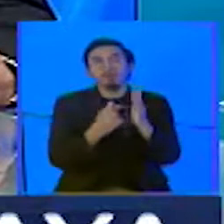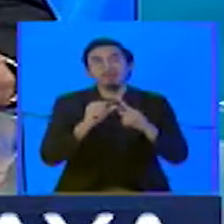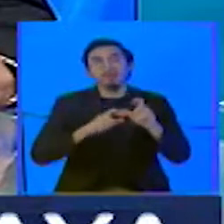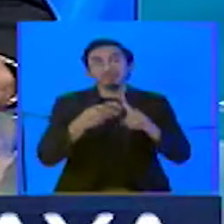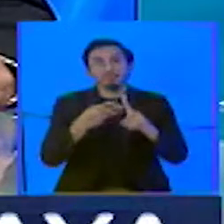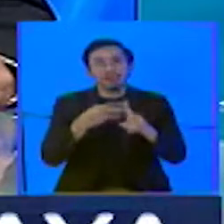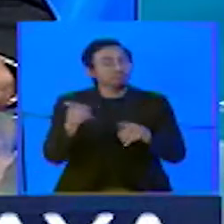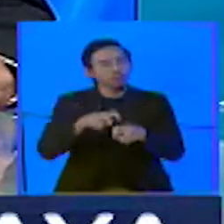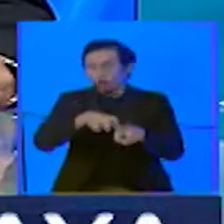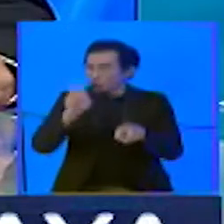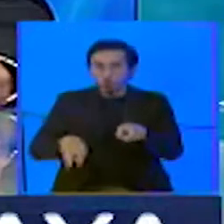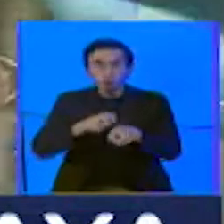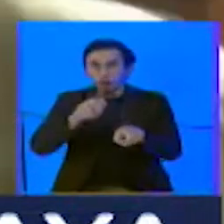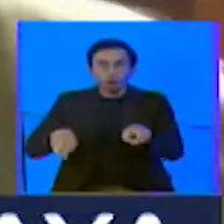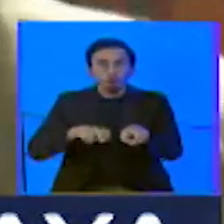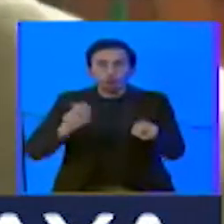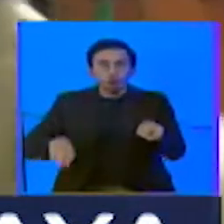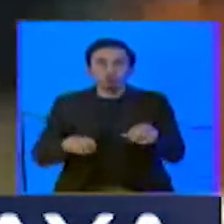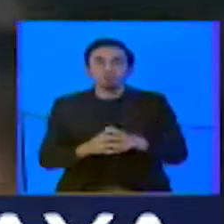turun.